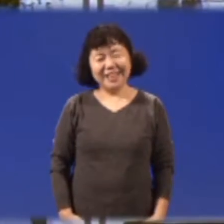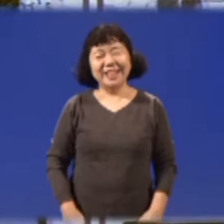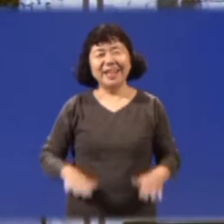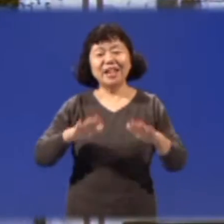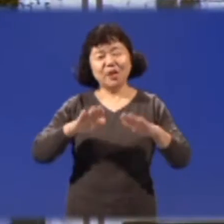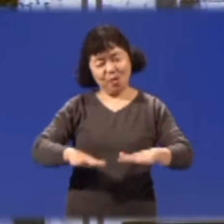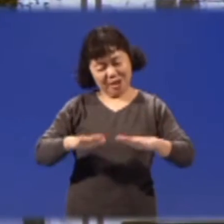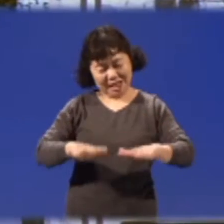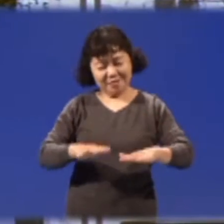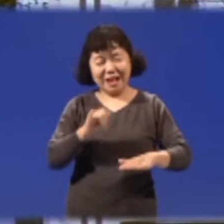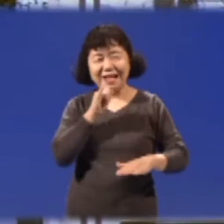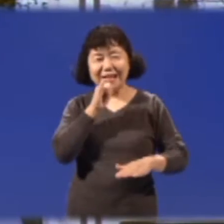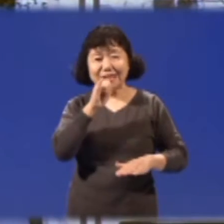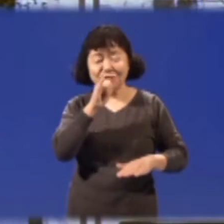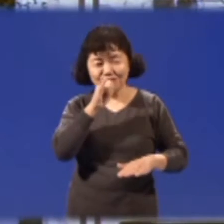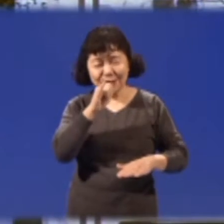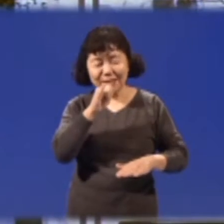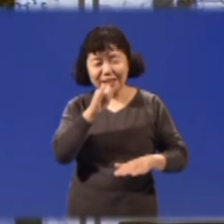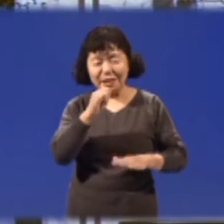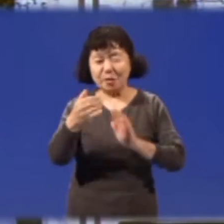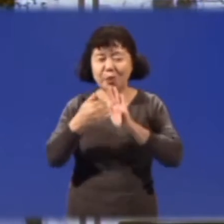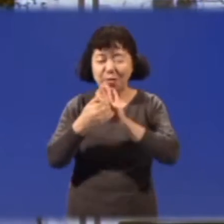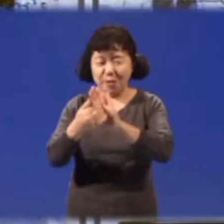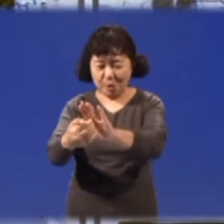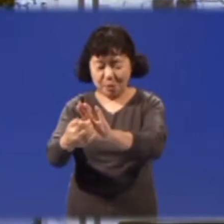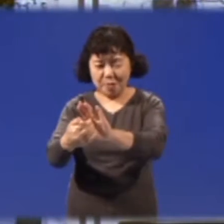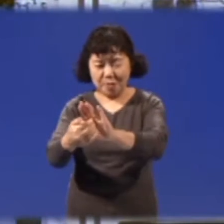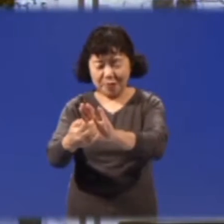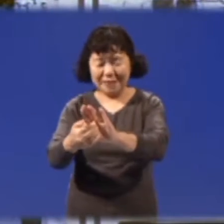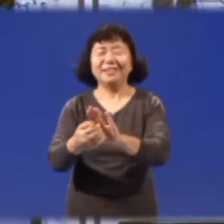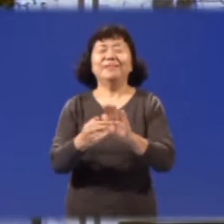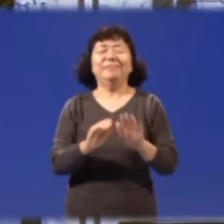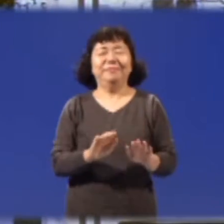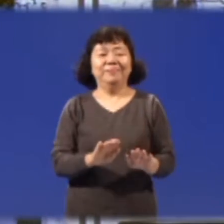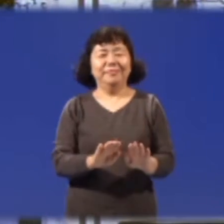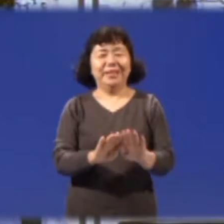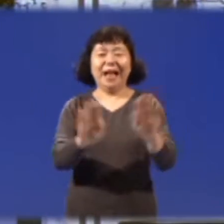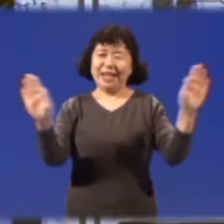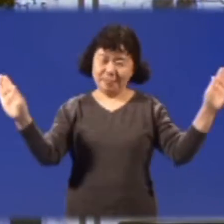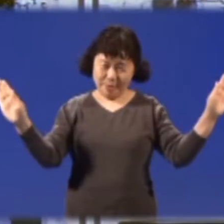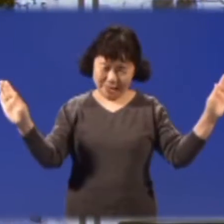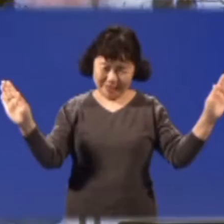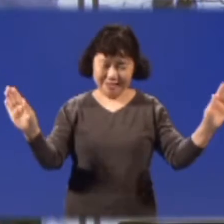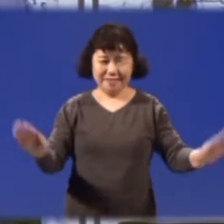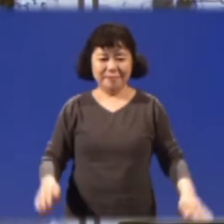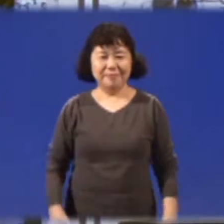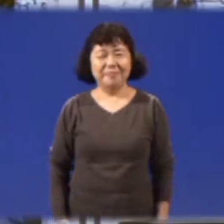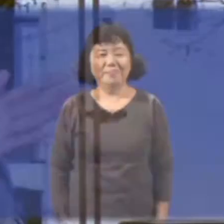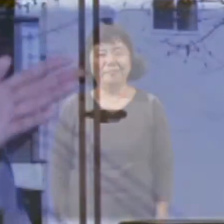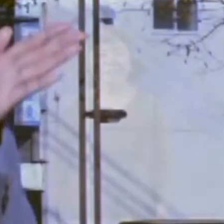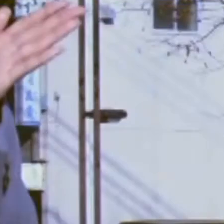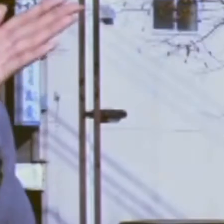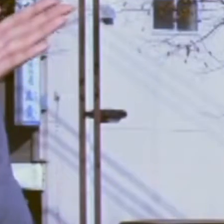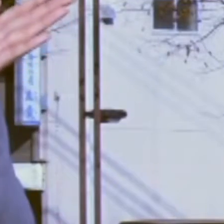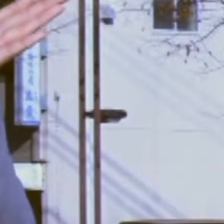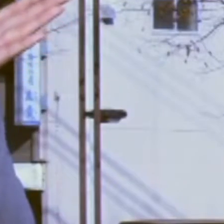ということで今回はインフルエンザの予防についてリポートします。それじゃあチャンネル四日市スタート